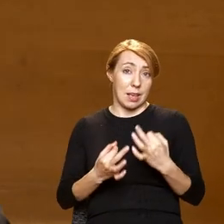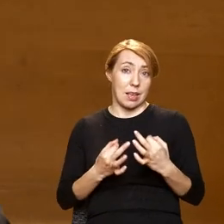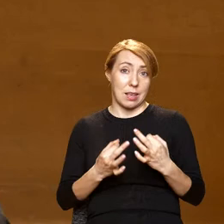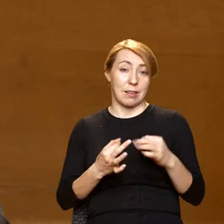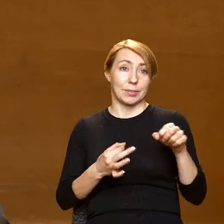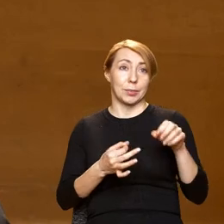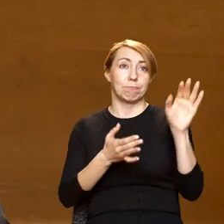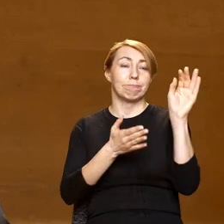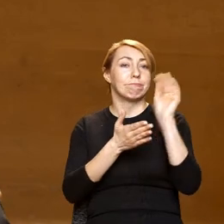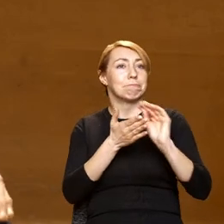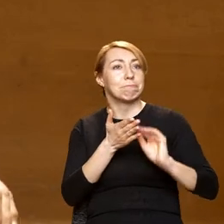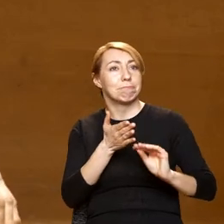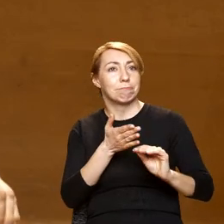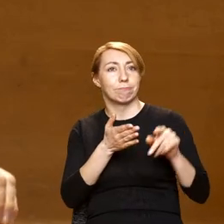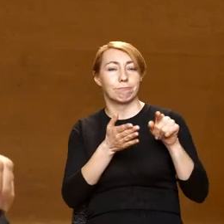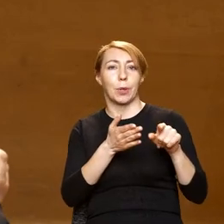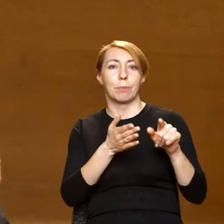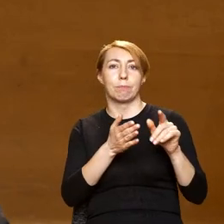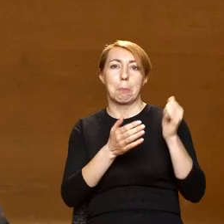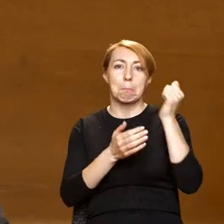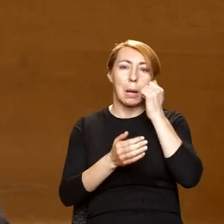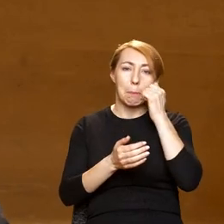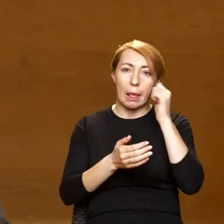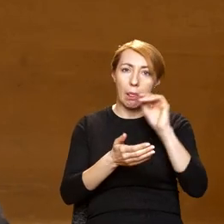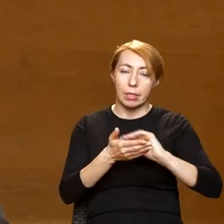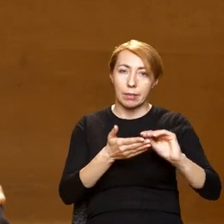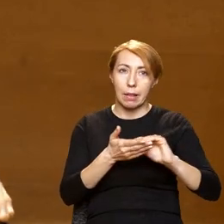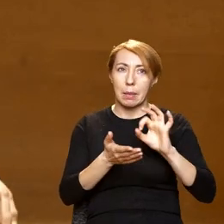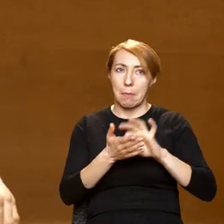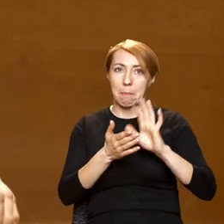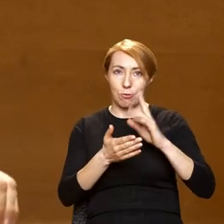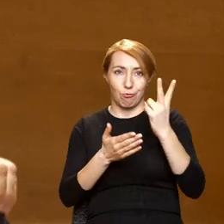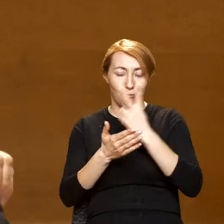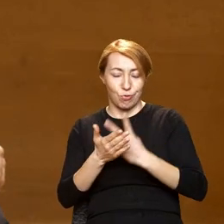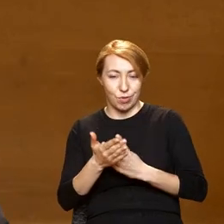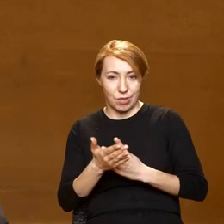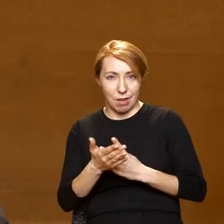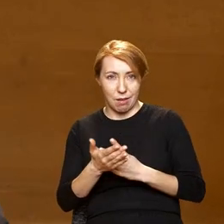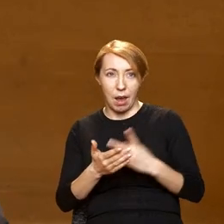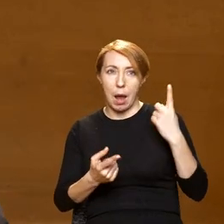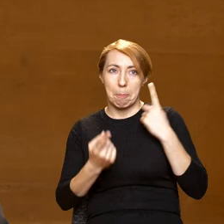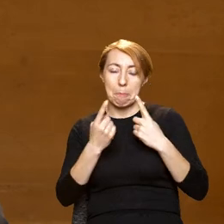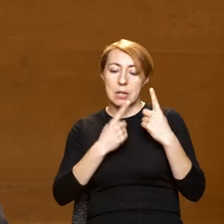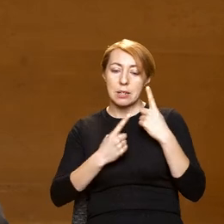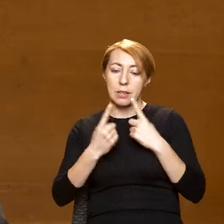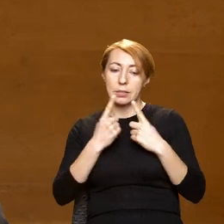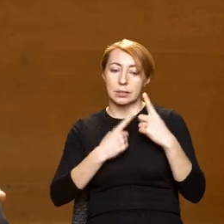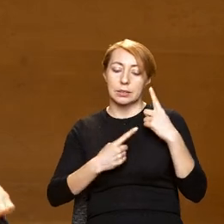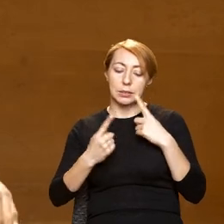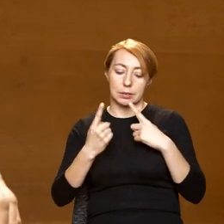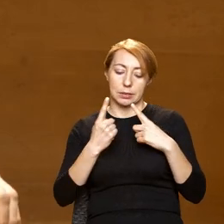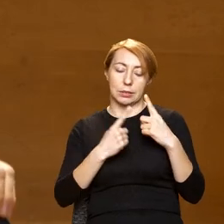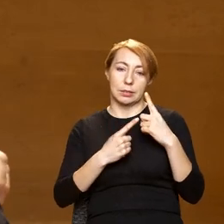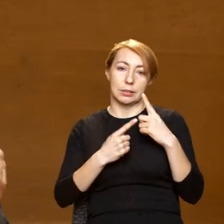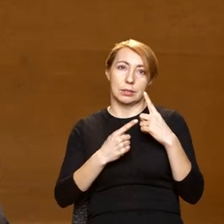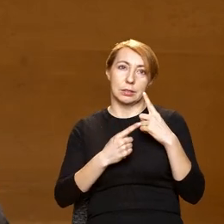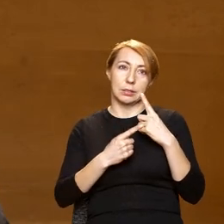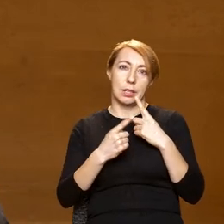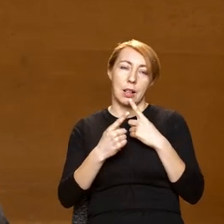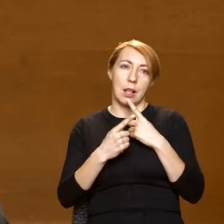te opracowanie, ten dziennik oczywiście będzie czytany i myślę, że będzie może